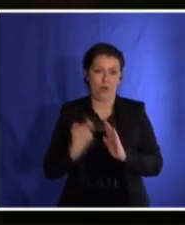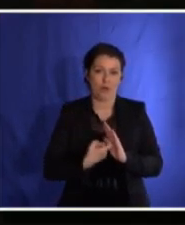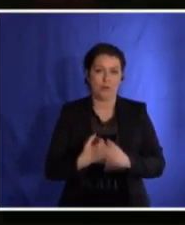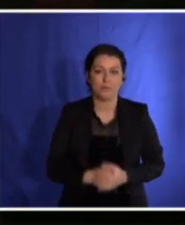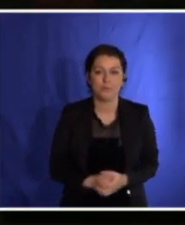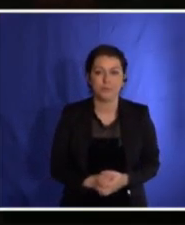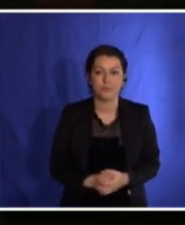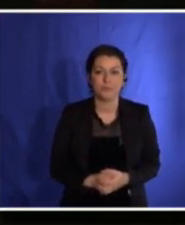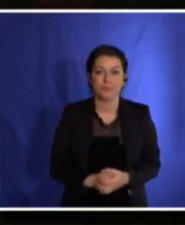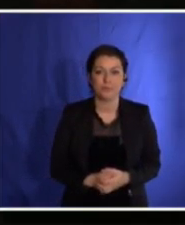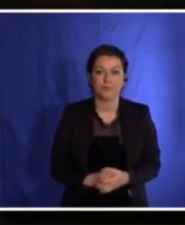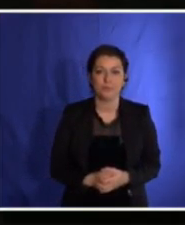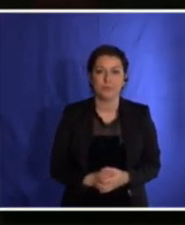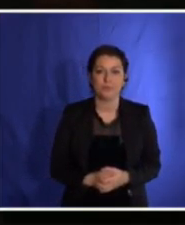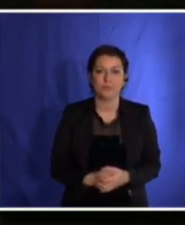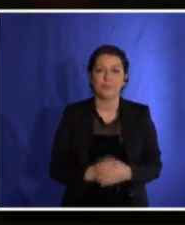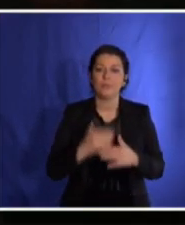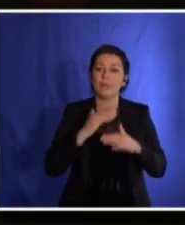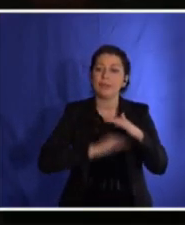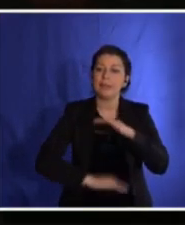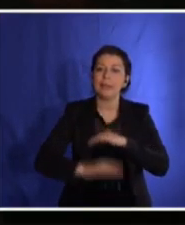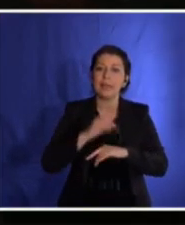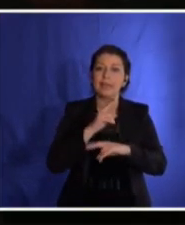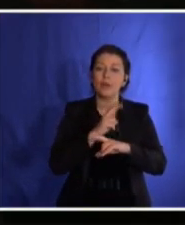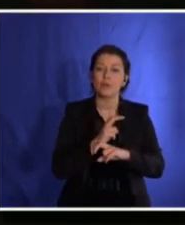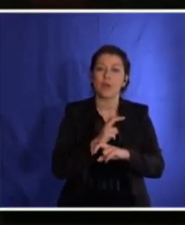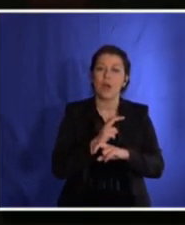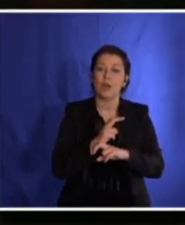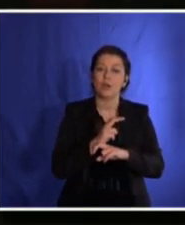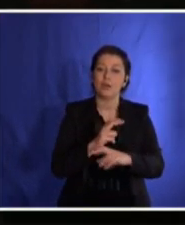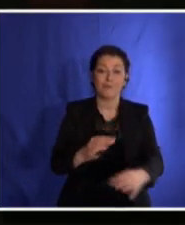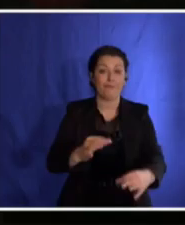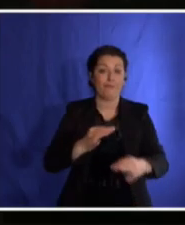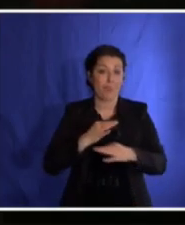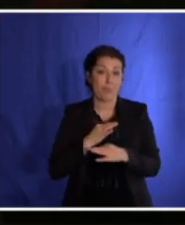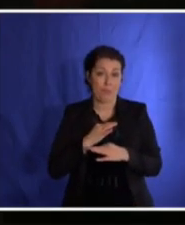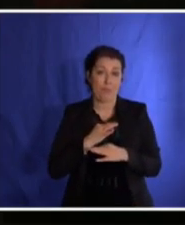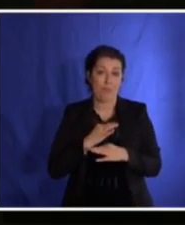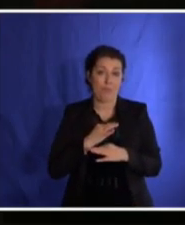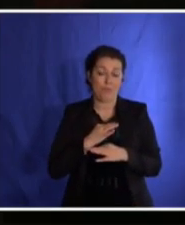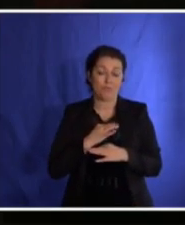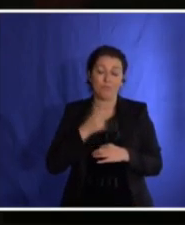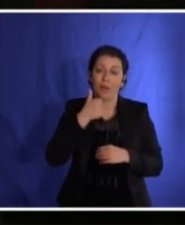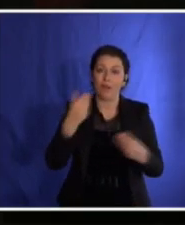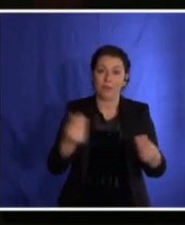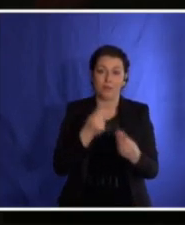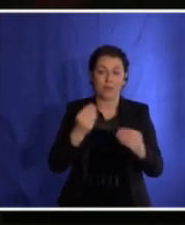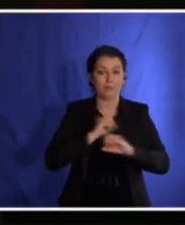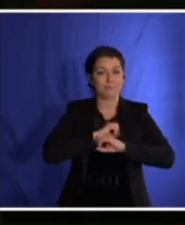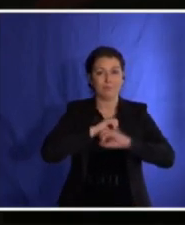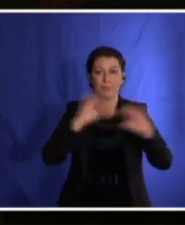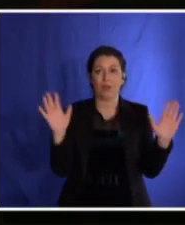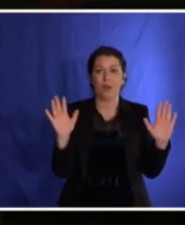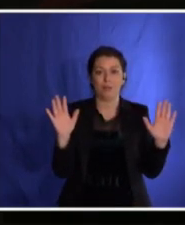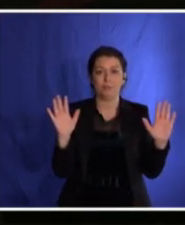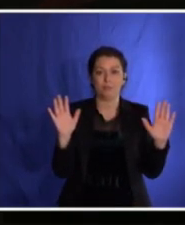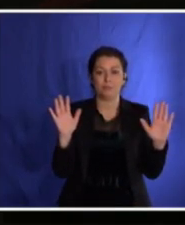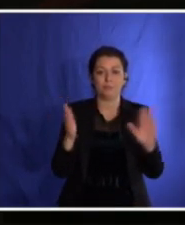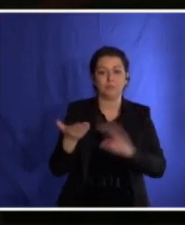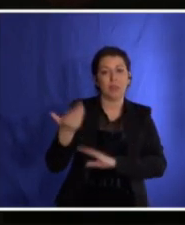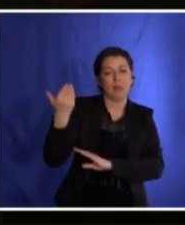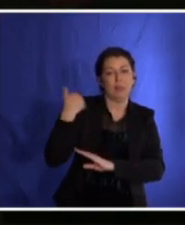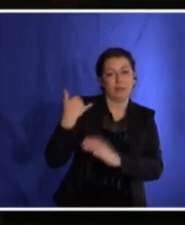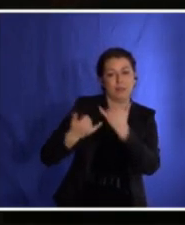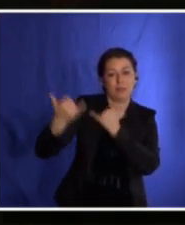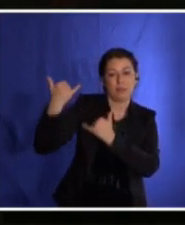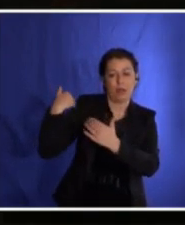Und in Niederösterreich ist für mich eines klar. Die Arbeit in den letzten Jahrzehnten